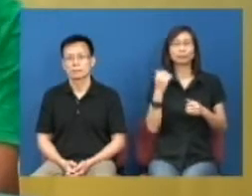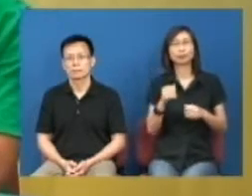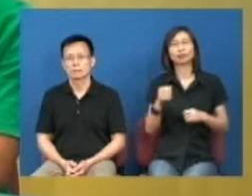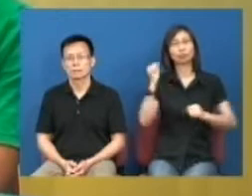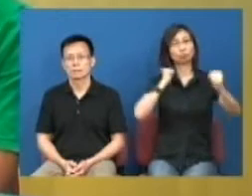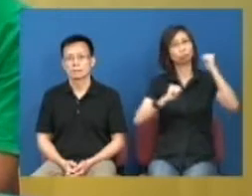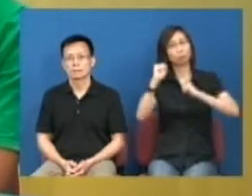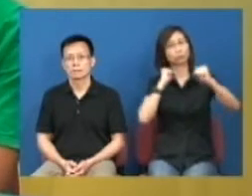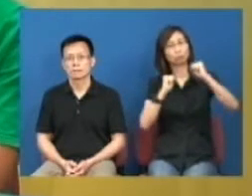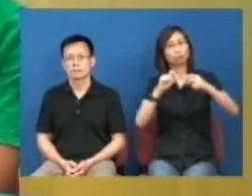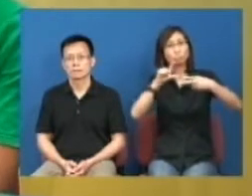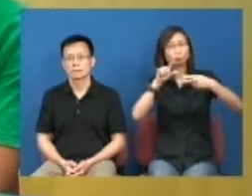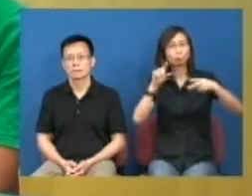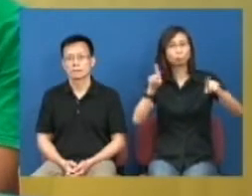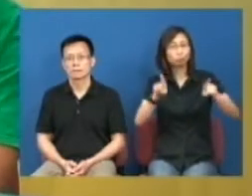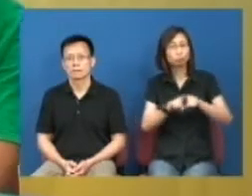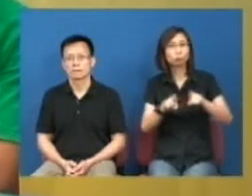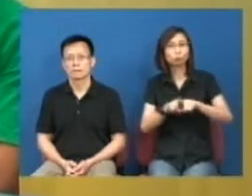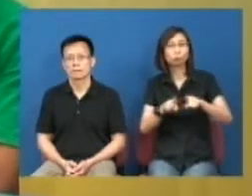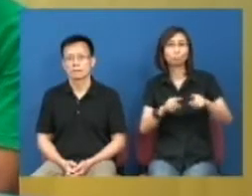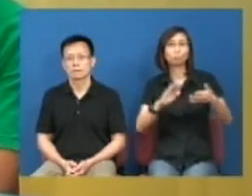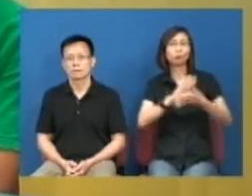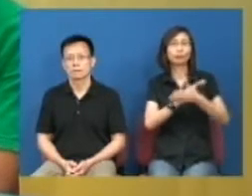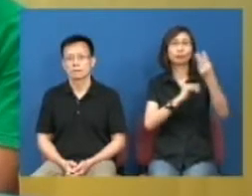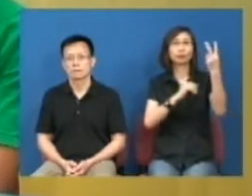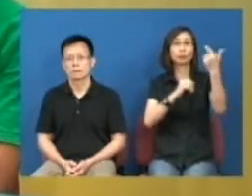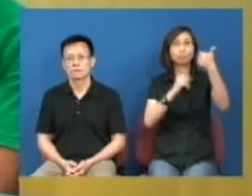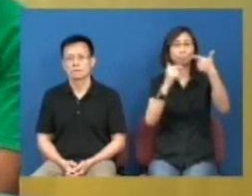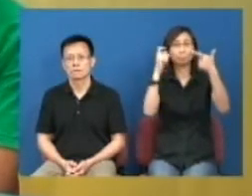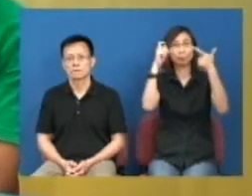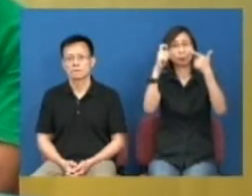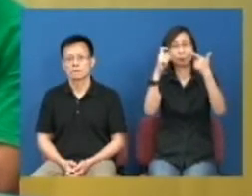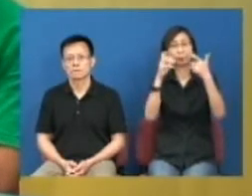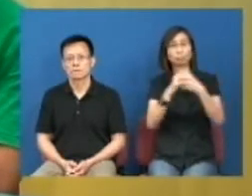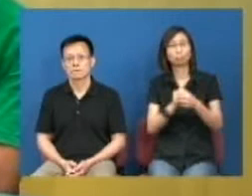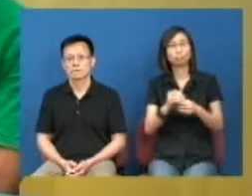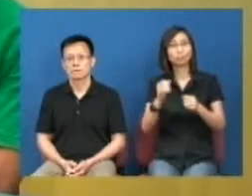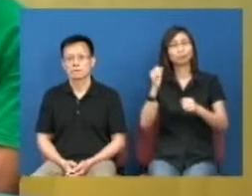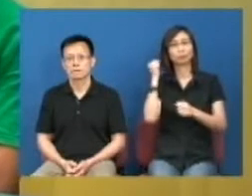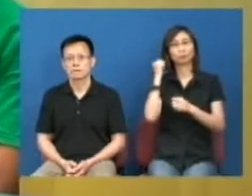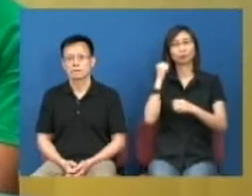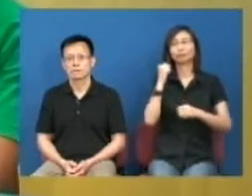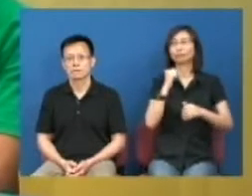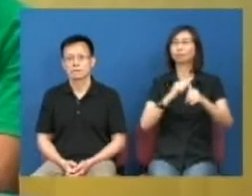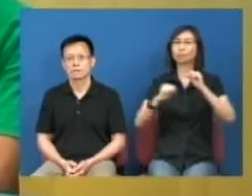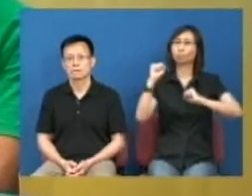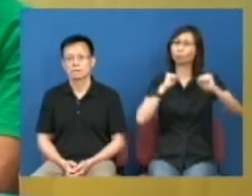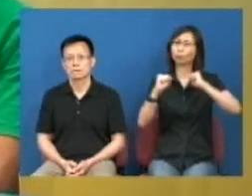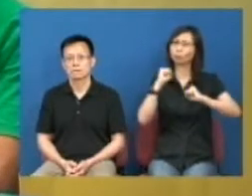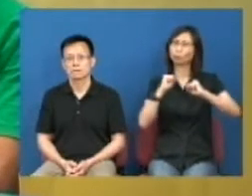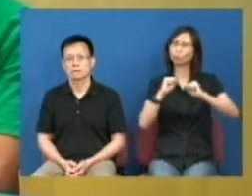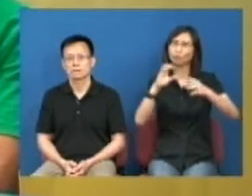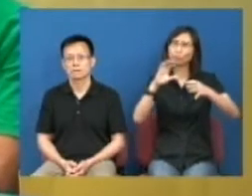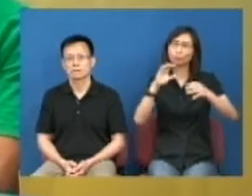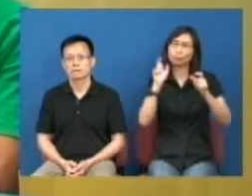動，同八九年六四事件拉上關係，而你解釋唔到、梳理唔到中間大家嘅關聯嘅話咧，